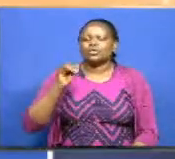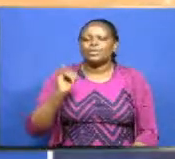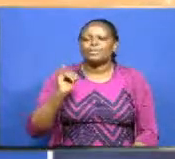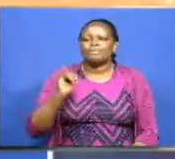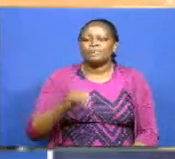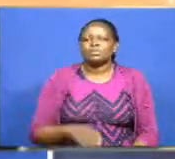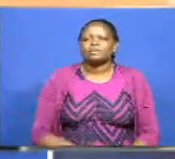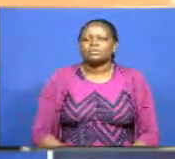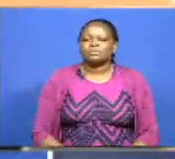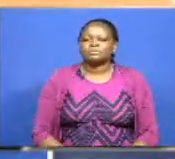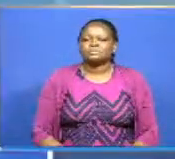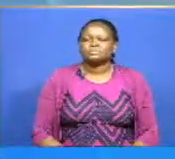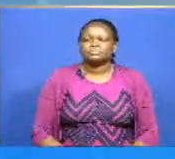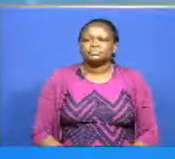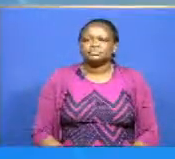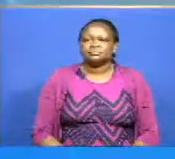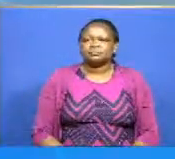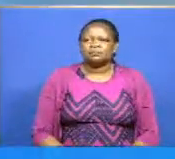Robi.